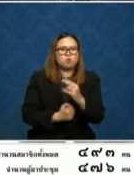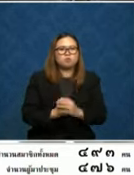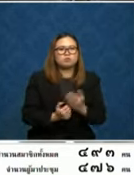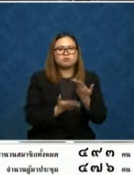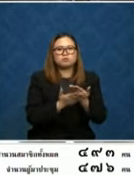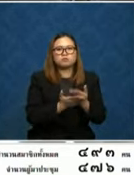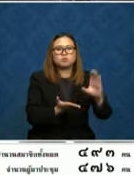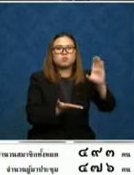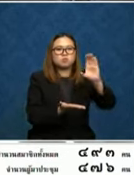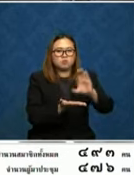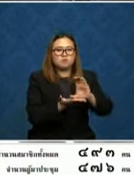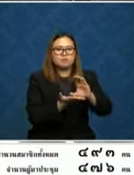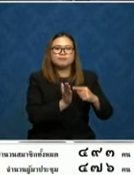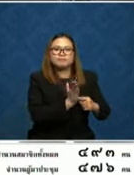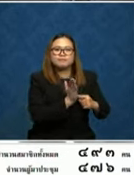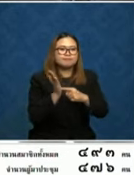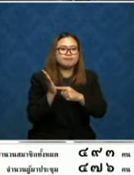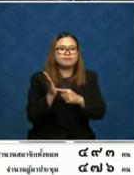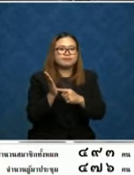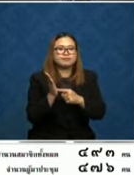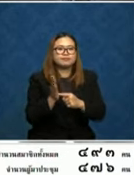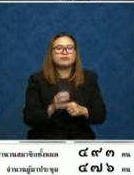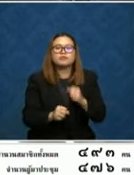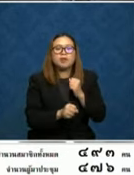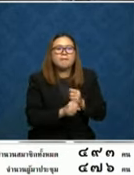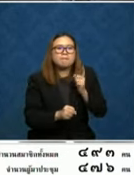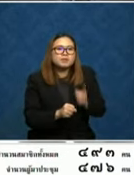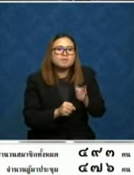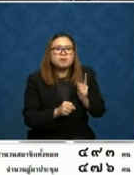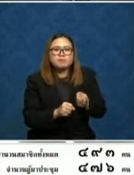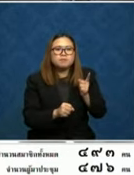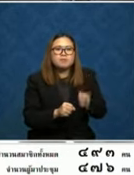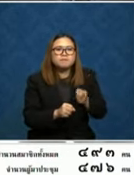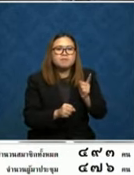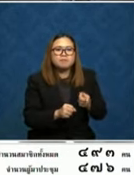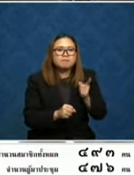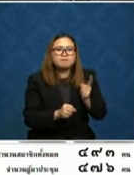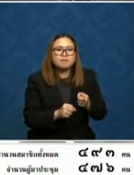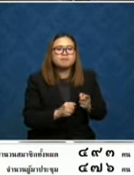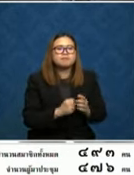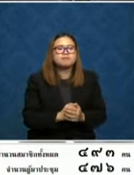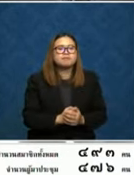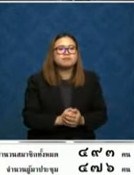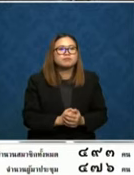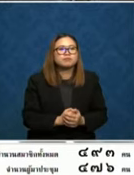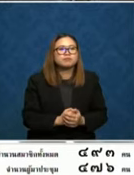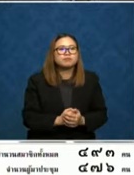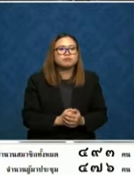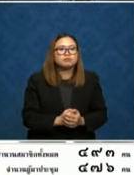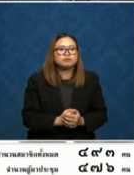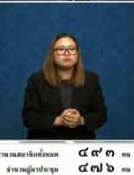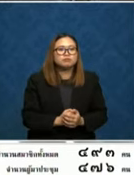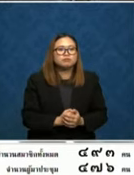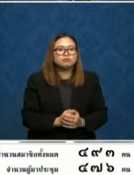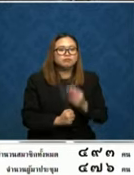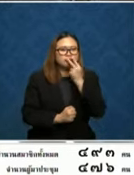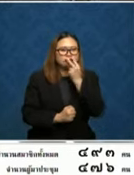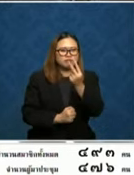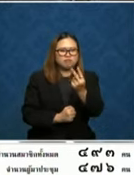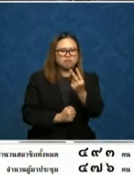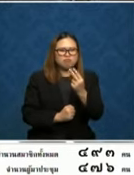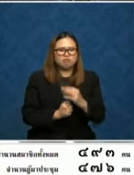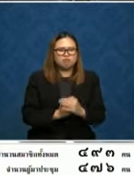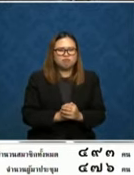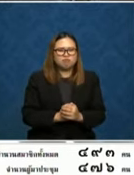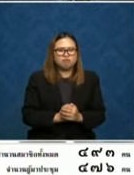ที่เสนอมาเนี่ยเป็นงานประจำนะครับไม่ค่อยที่จะไม่เห็นว่าเราจะสาม